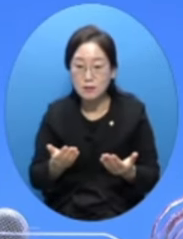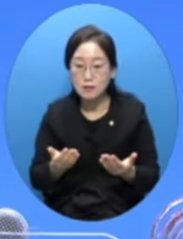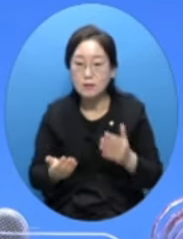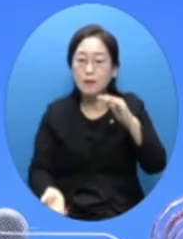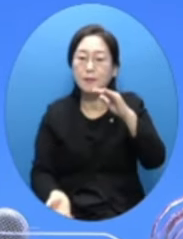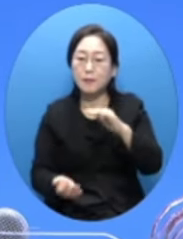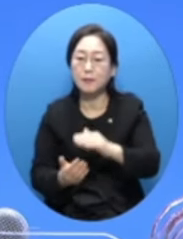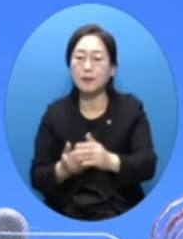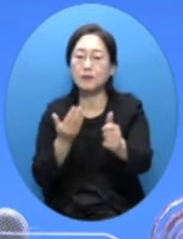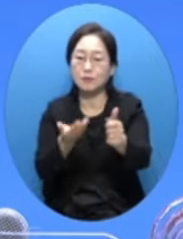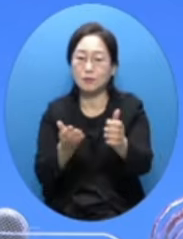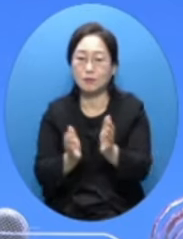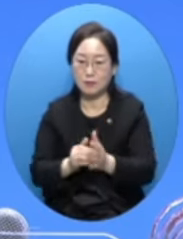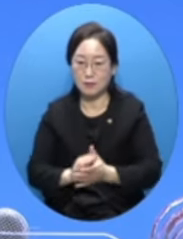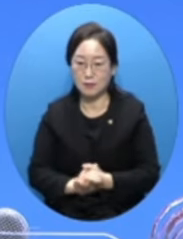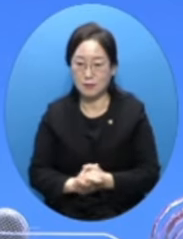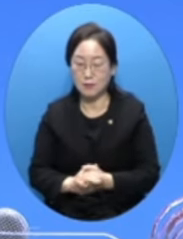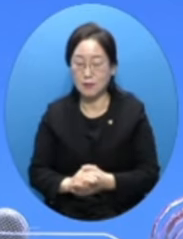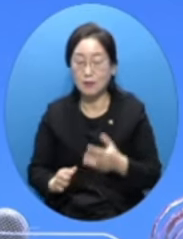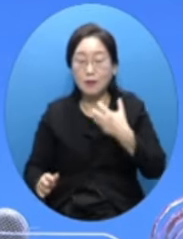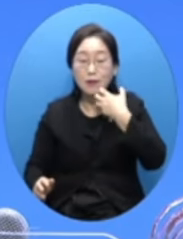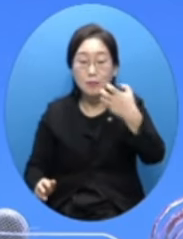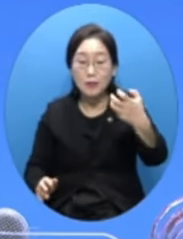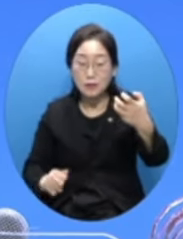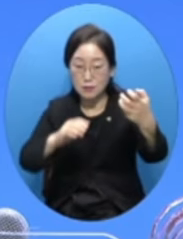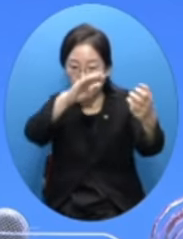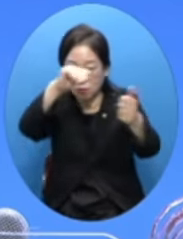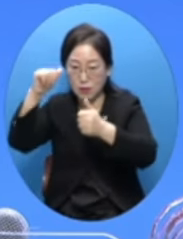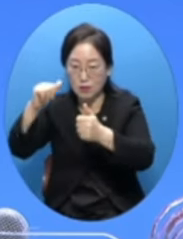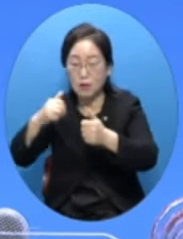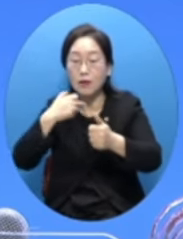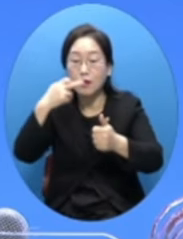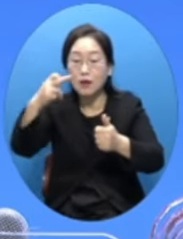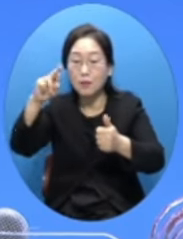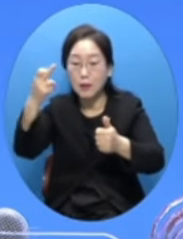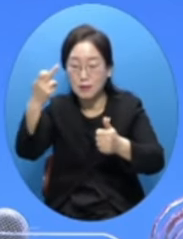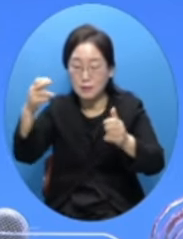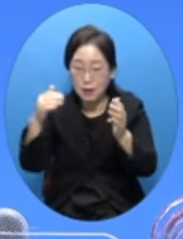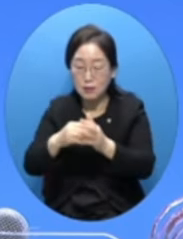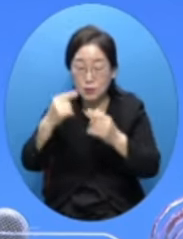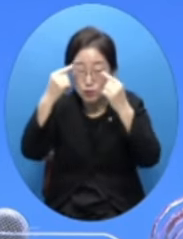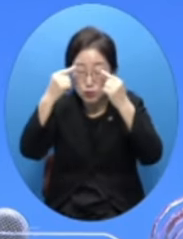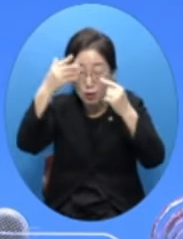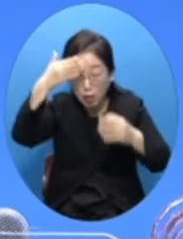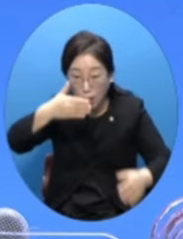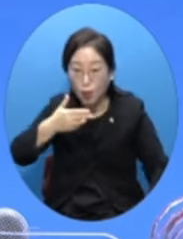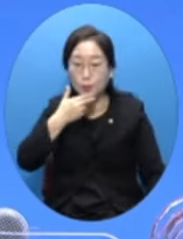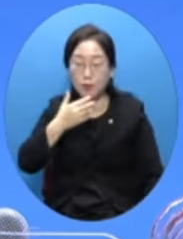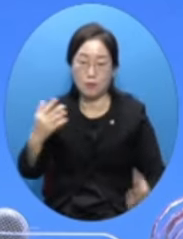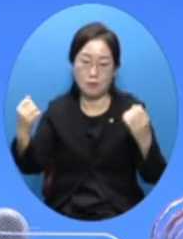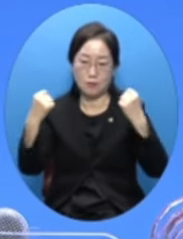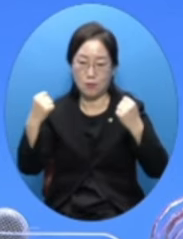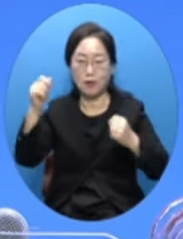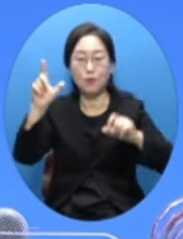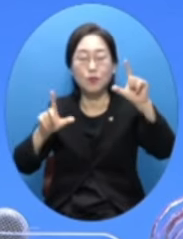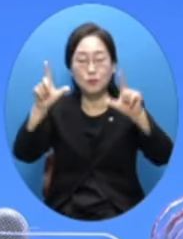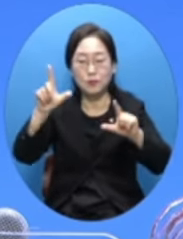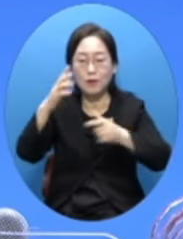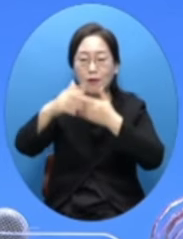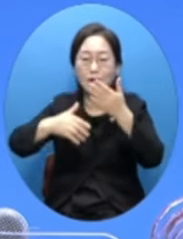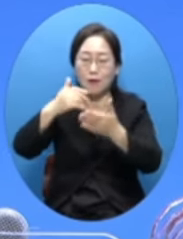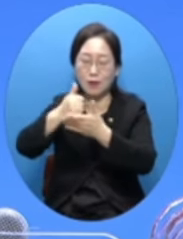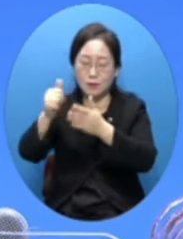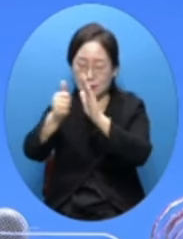것입니다. 80세에 부르셔서 120세까지 눈이 쇠하지 않고 건강한 모습으로 주님을 섬기는 하나님의